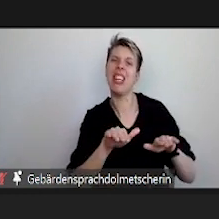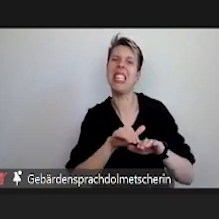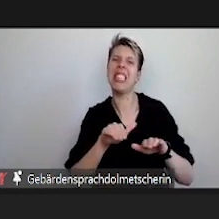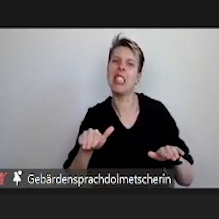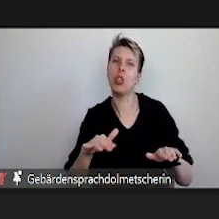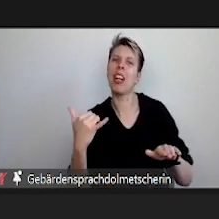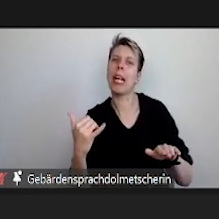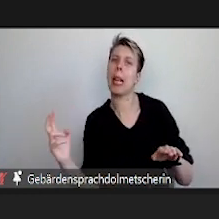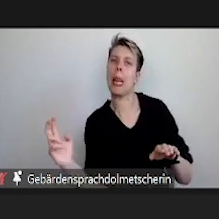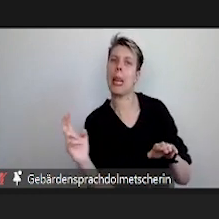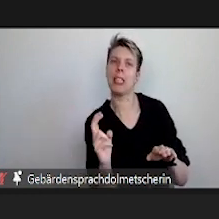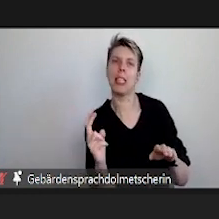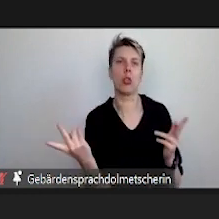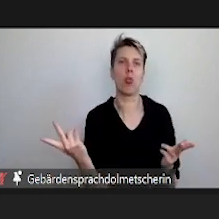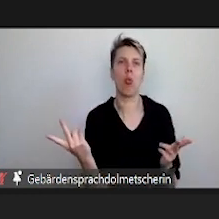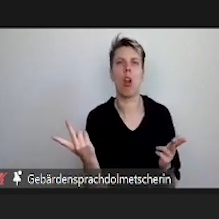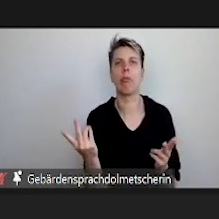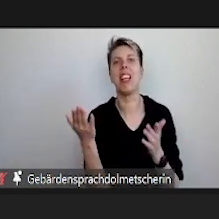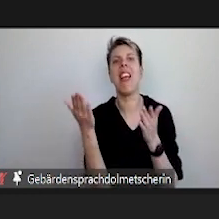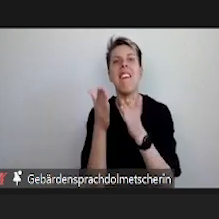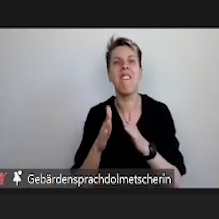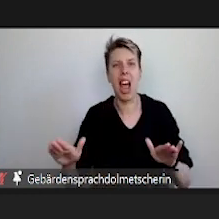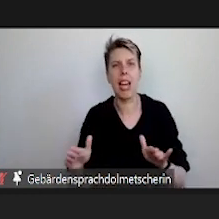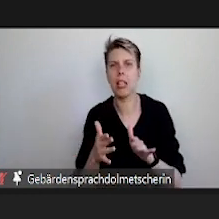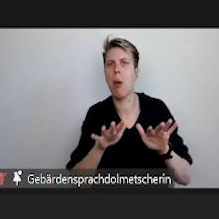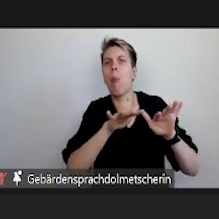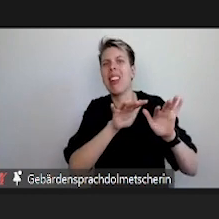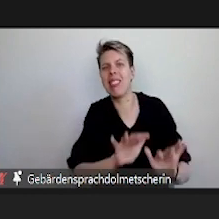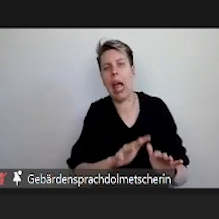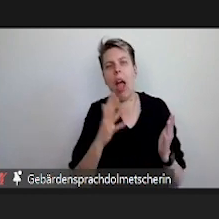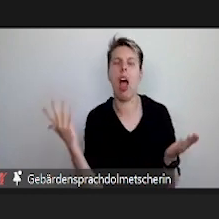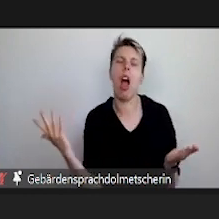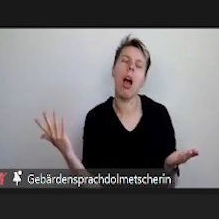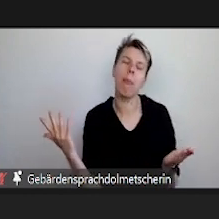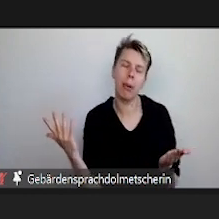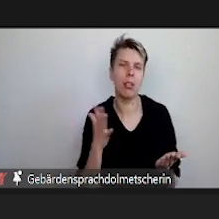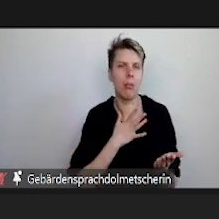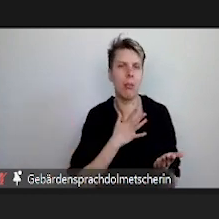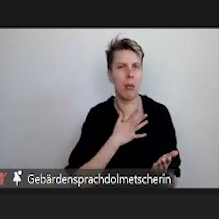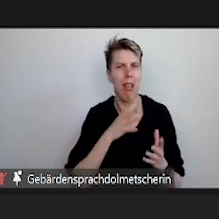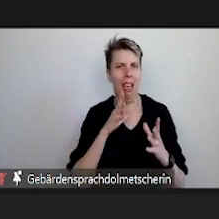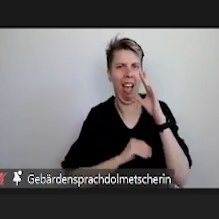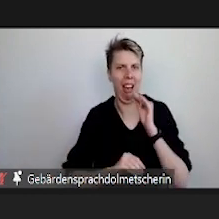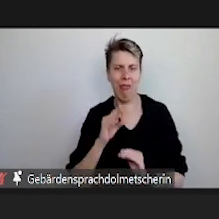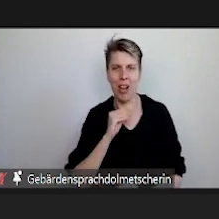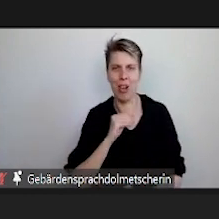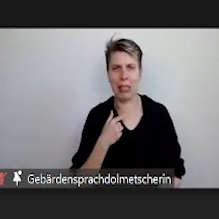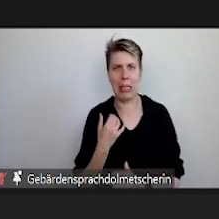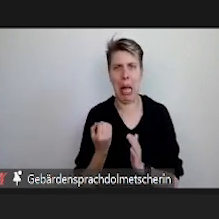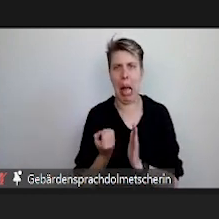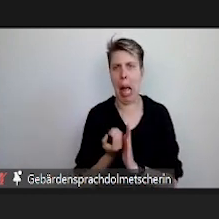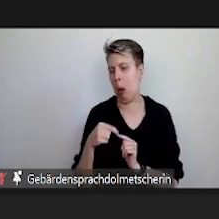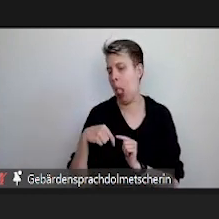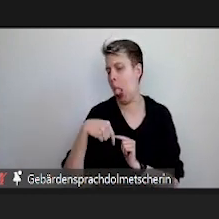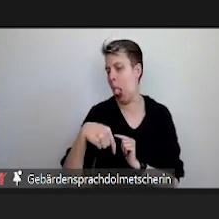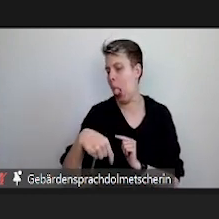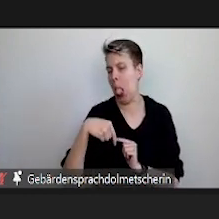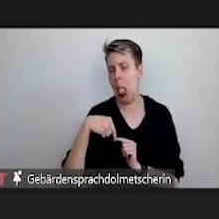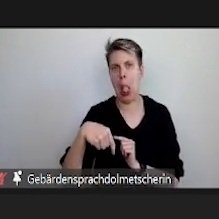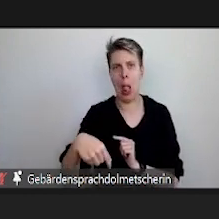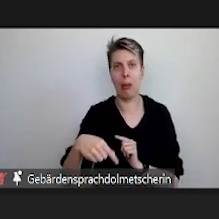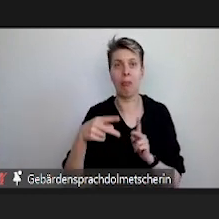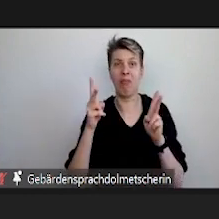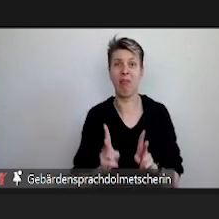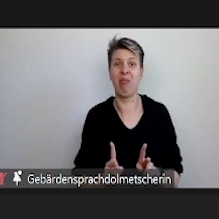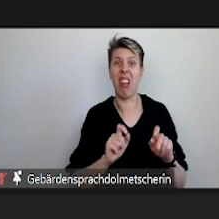oder da steht ein Weihnachtsbaum oder so Sachen, kriegen die schon hin. Die Erfahrung zeigt aber das Aktuelle und ich denke mal auch auf absehbare Zeit für